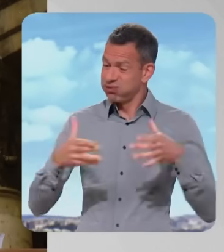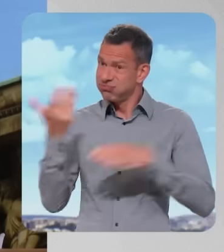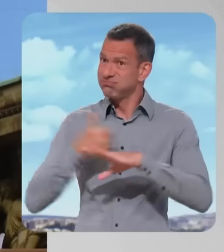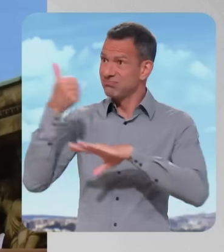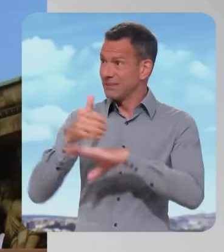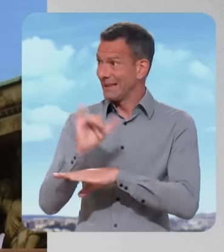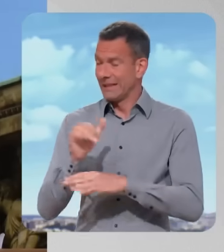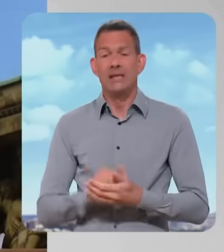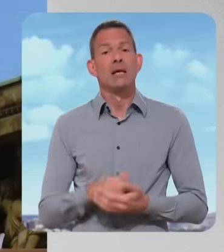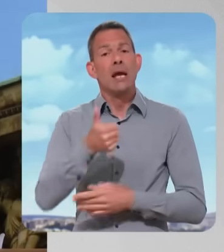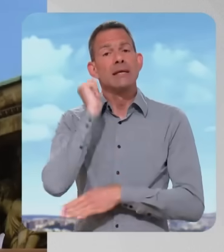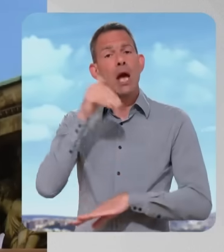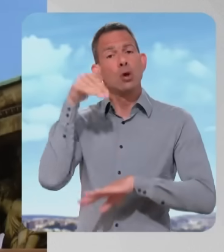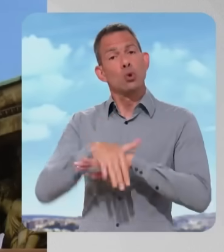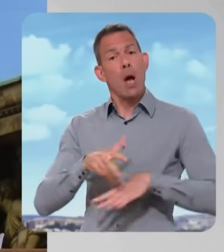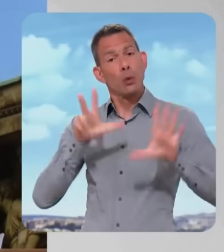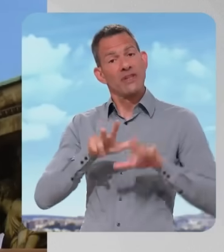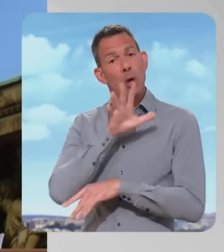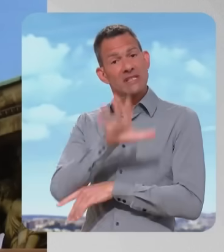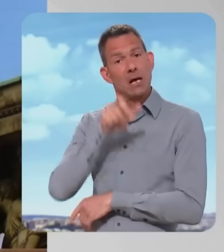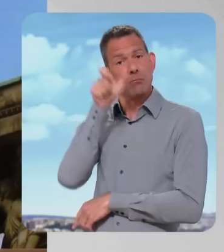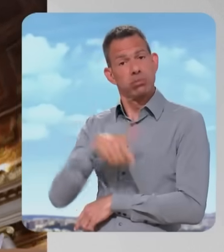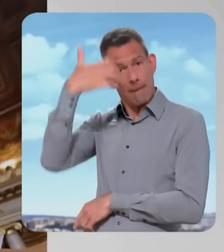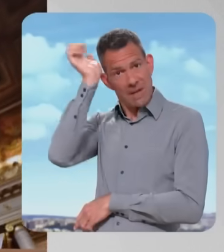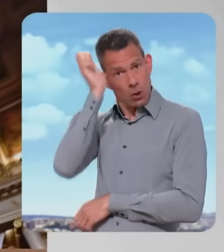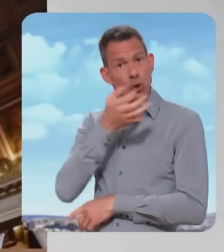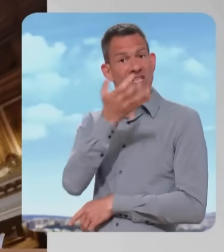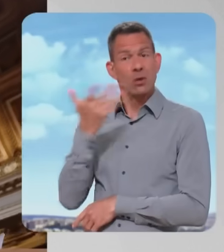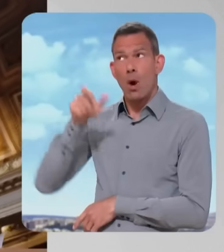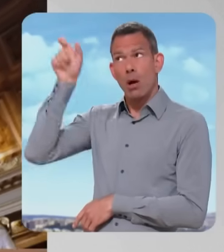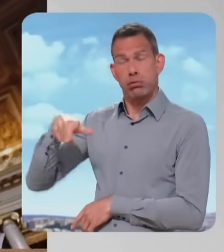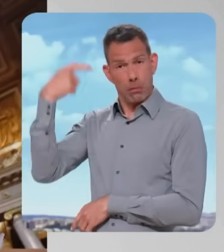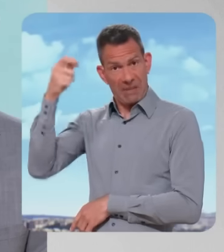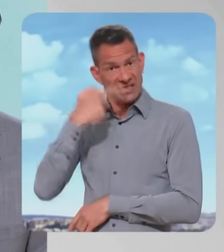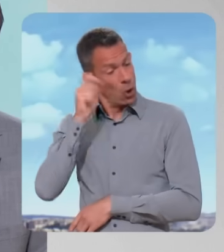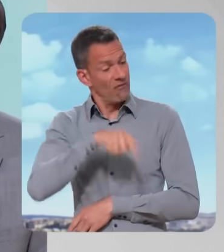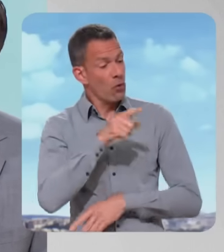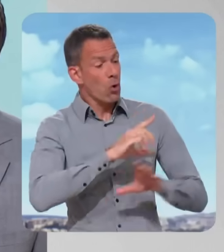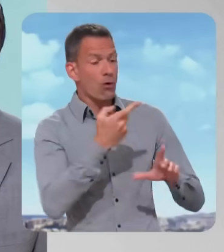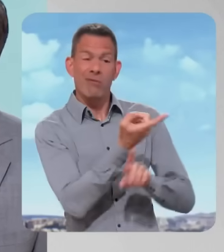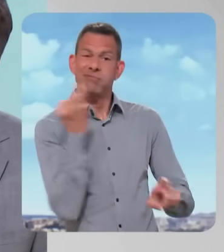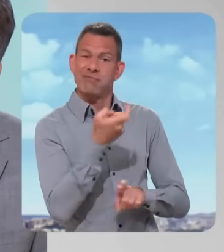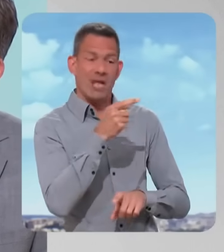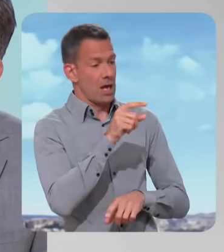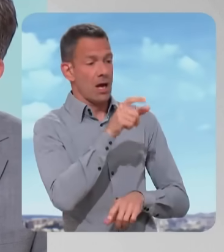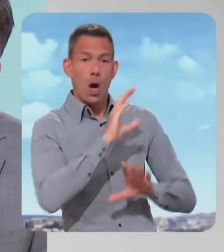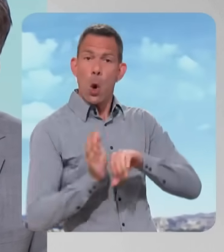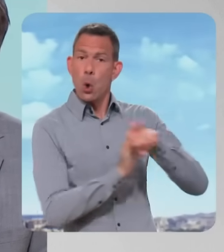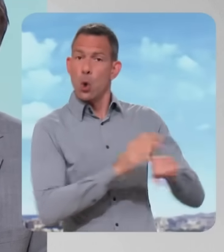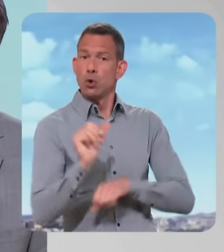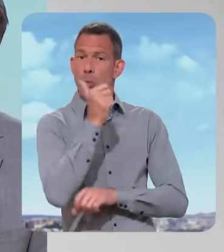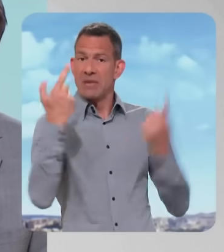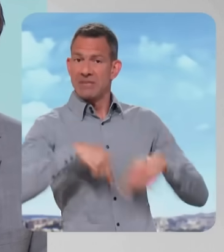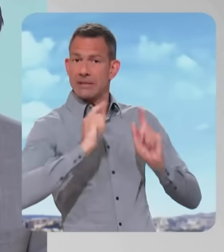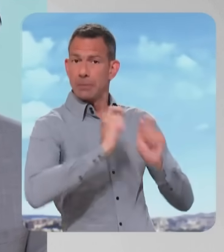20h05 Jean-Luc Mélenchon a dit le président de la République doit appeler le nouveau front populaire à gouverner vous êtes d'accord avec ça plus gros groupe c'est